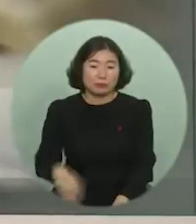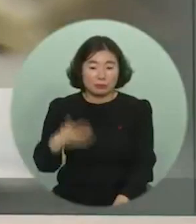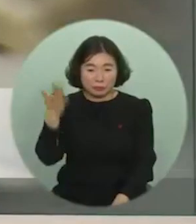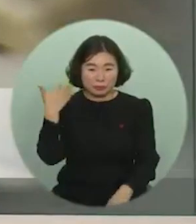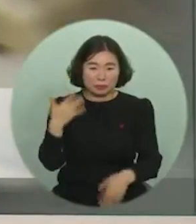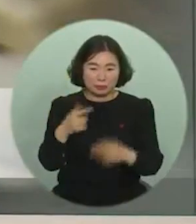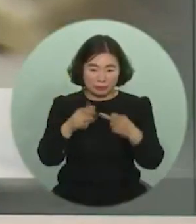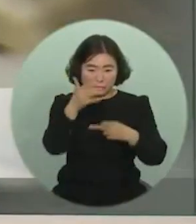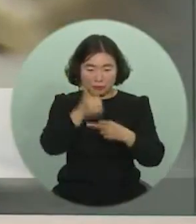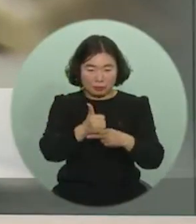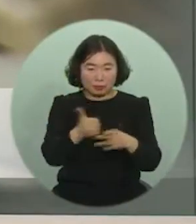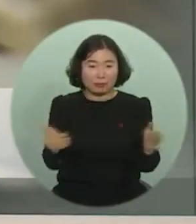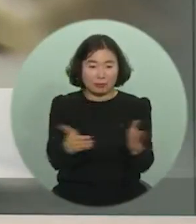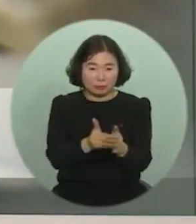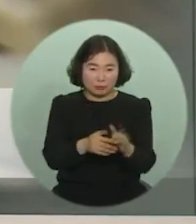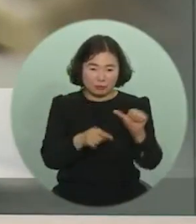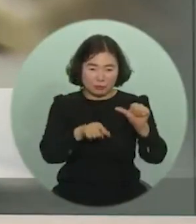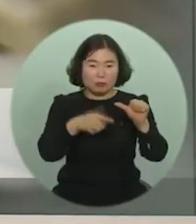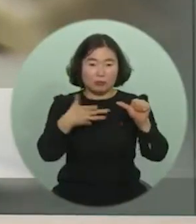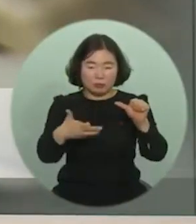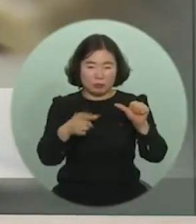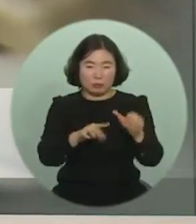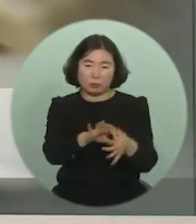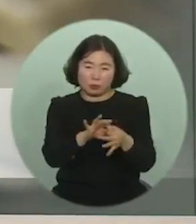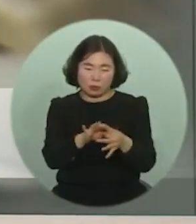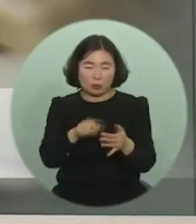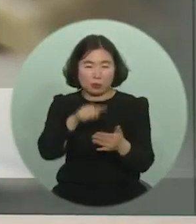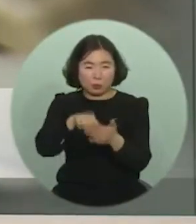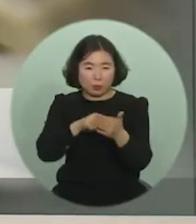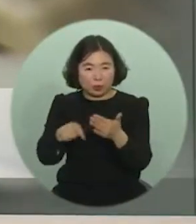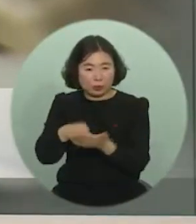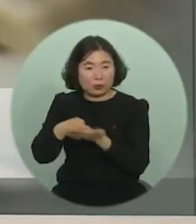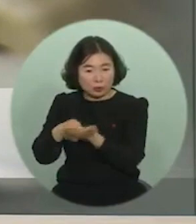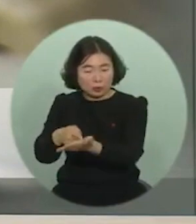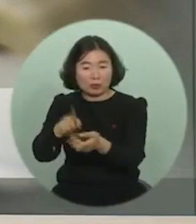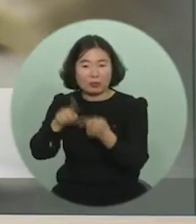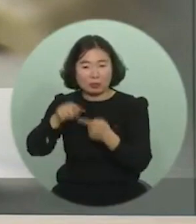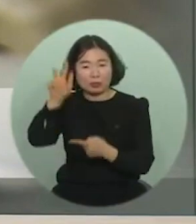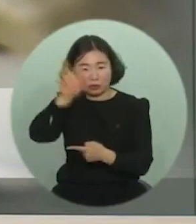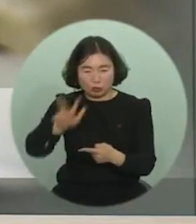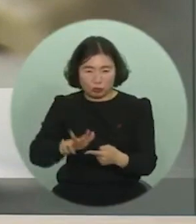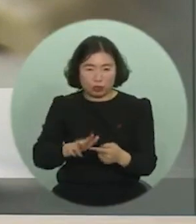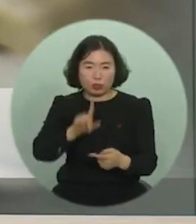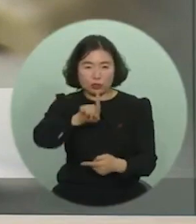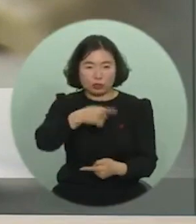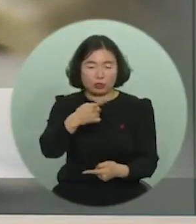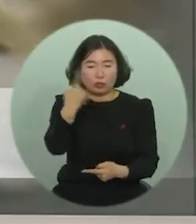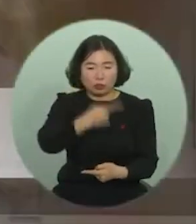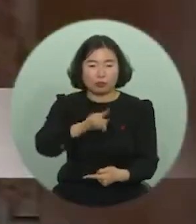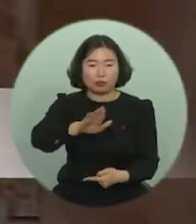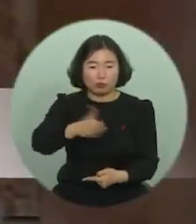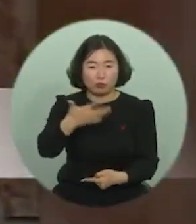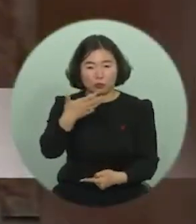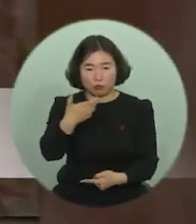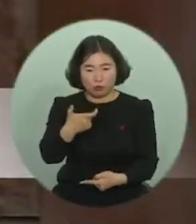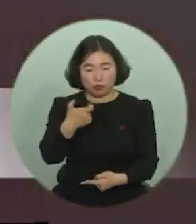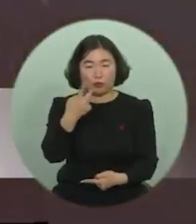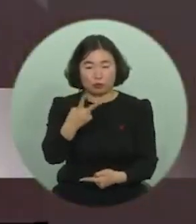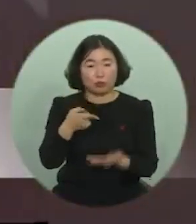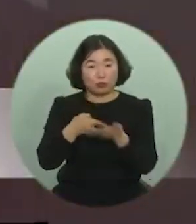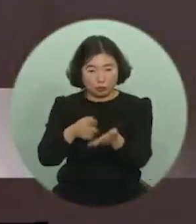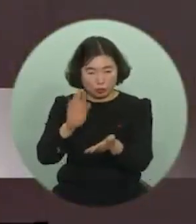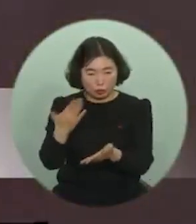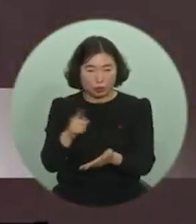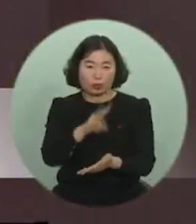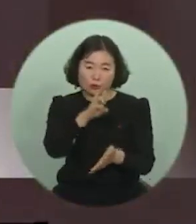지난 연말 마감된 518 관련자 8차 보상 신청에 전국에서 총 1900여 두건이 접수됐습니다